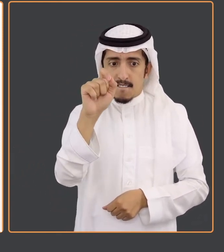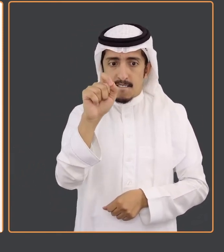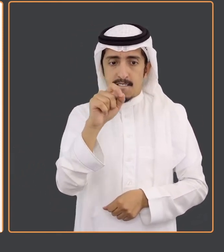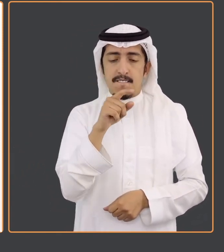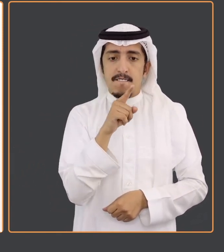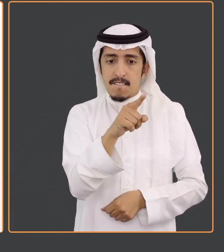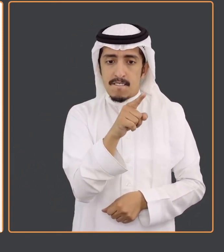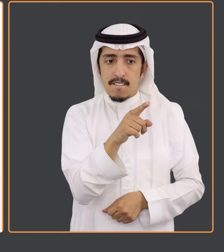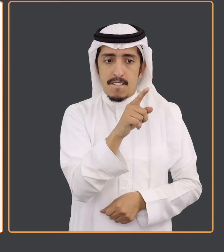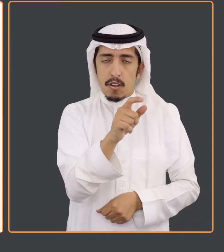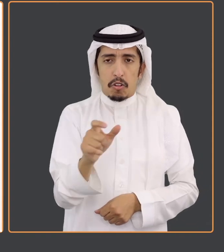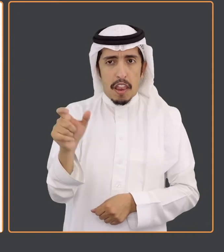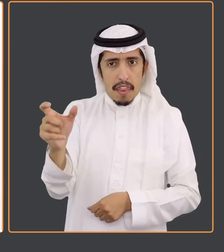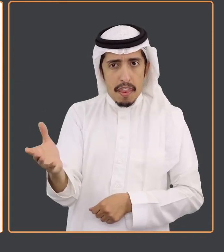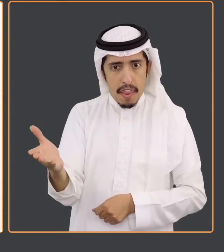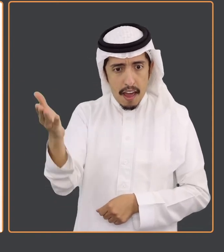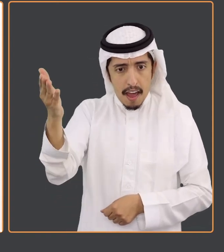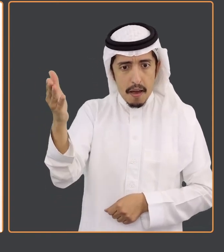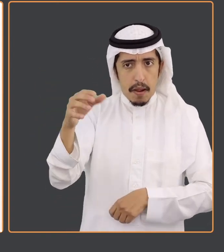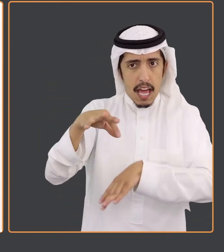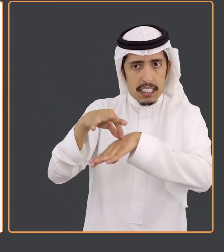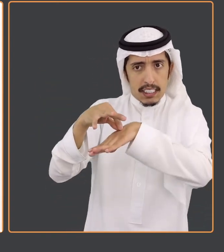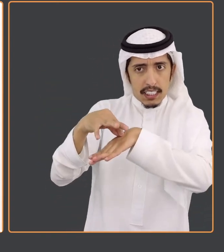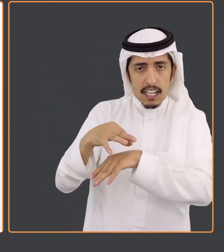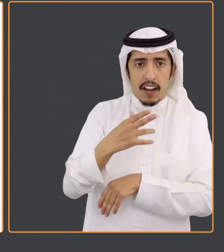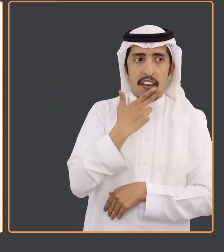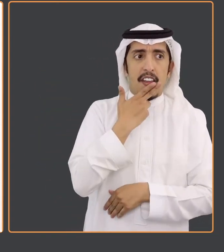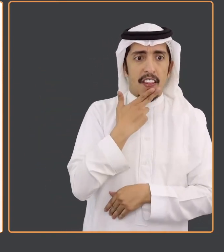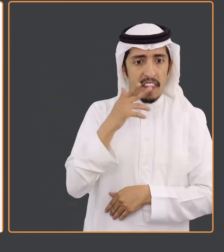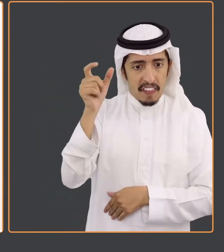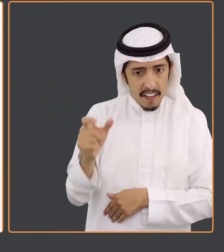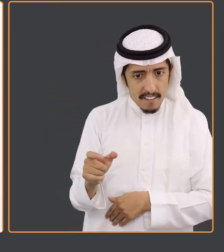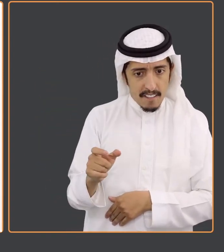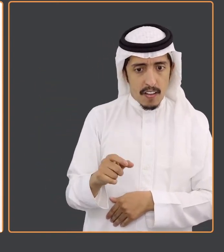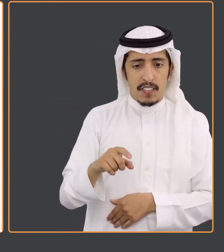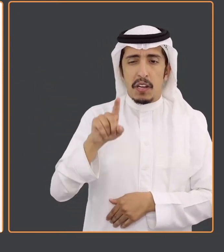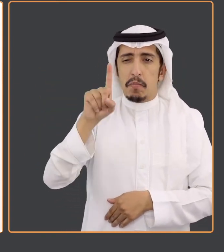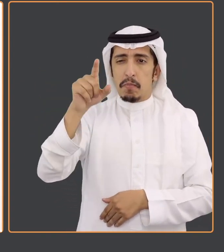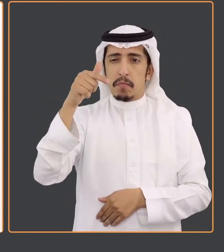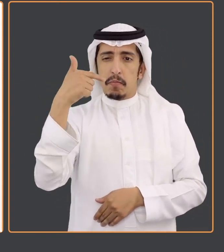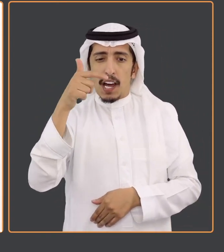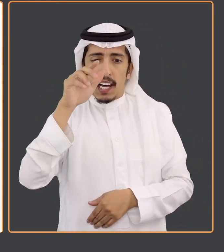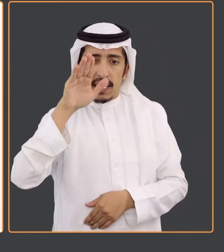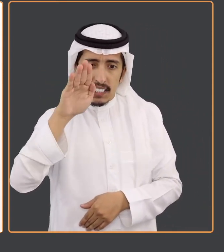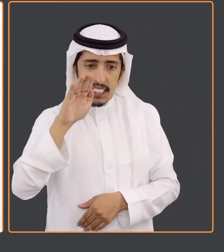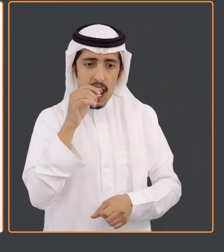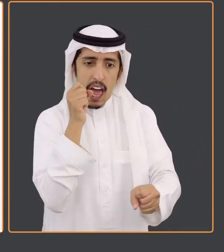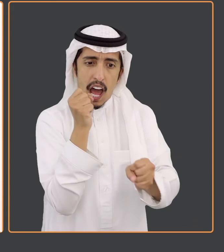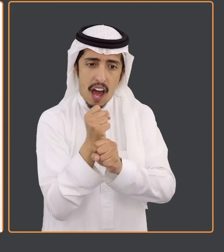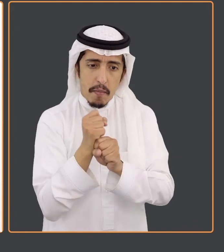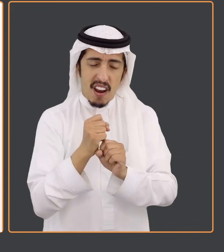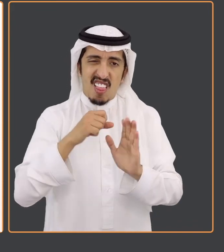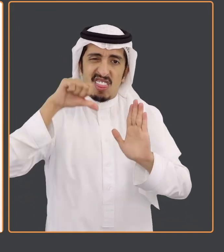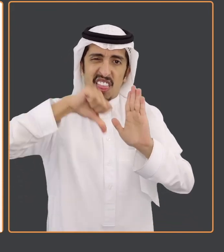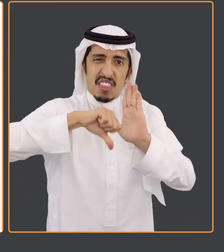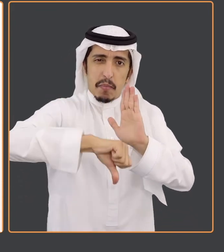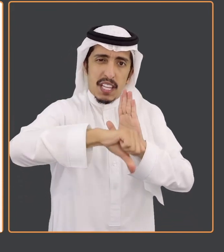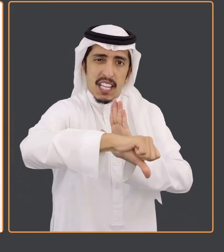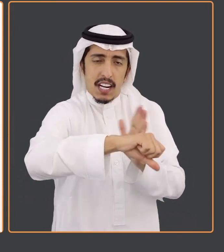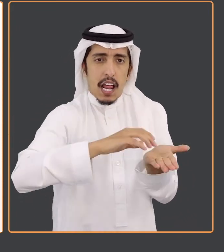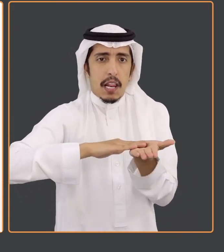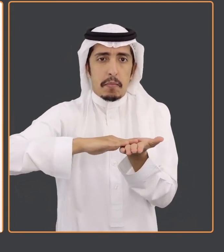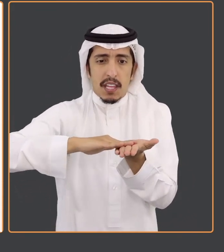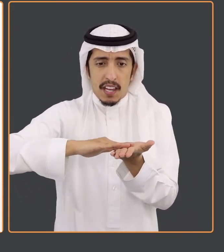هو من نخصصه بالمدح هنا. لنأخذ مثالا للذم نقول: بئس العمل تدمير البيئة. إذن بئس